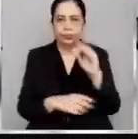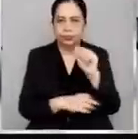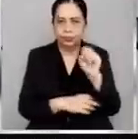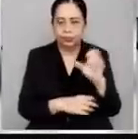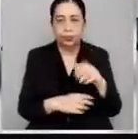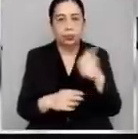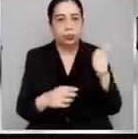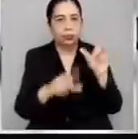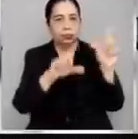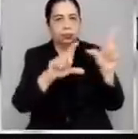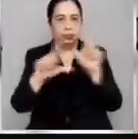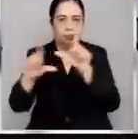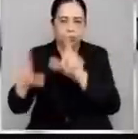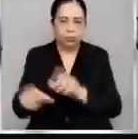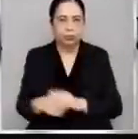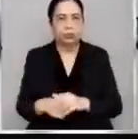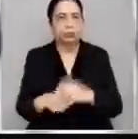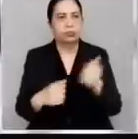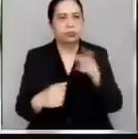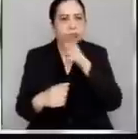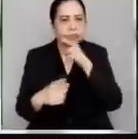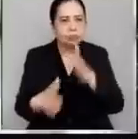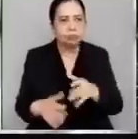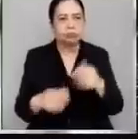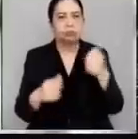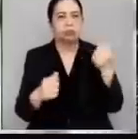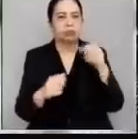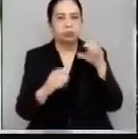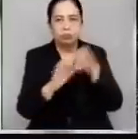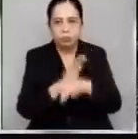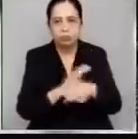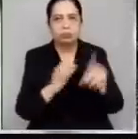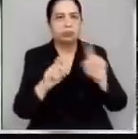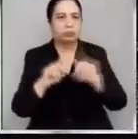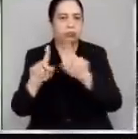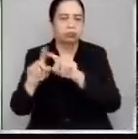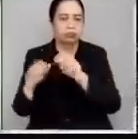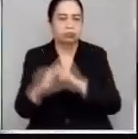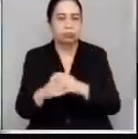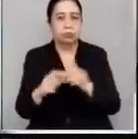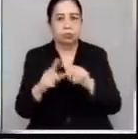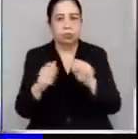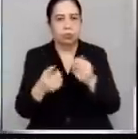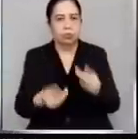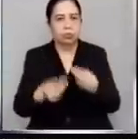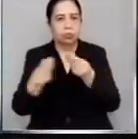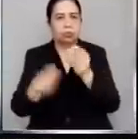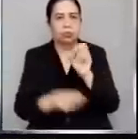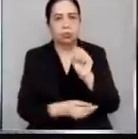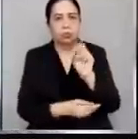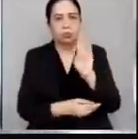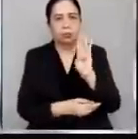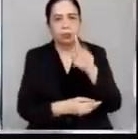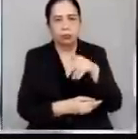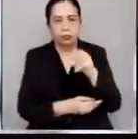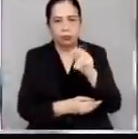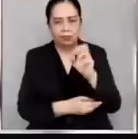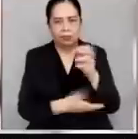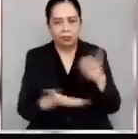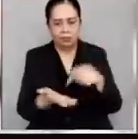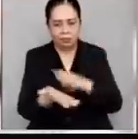suspects and other roles in other crimes. Pero paano maisisilbi ang sumpina? Nasa ibang bansa pa rin si